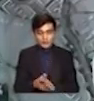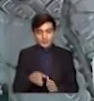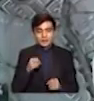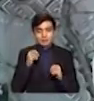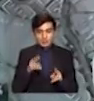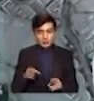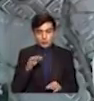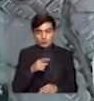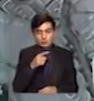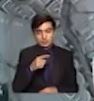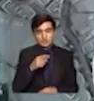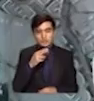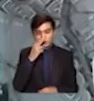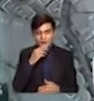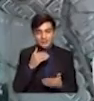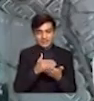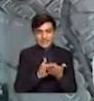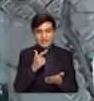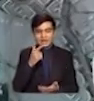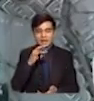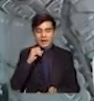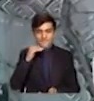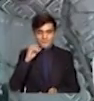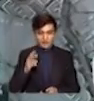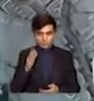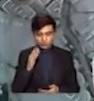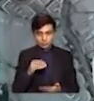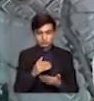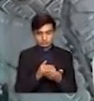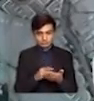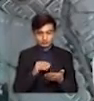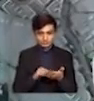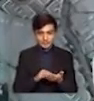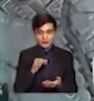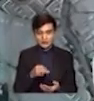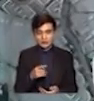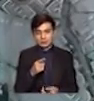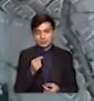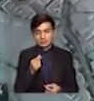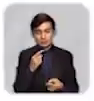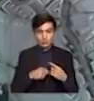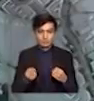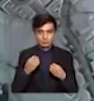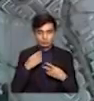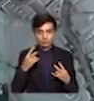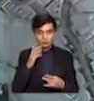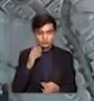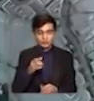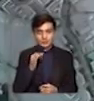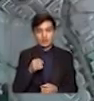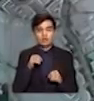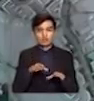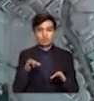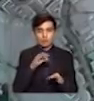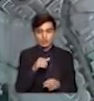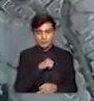оларға тиімді график жасап, график бойынша бұл қаражатты қайтаруларына болады. Олардың шешімін